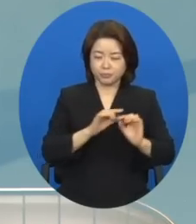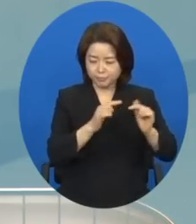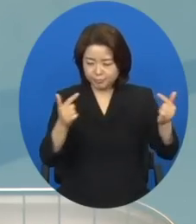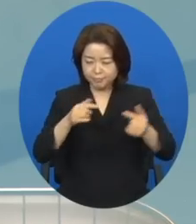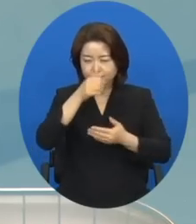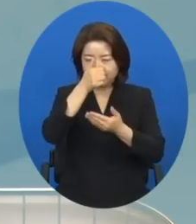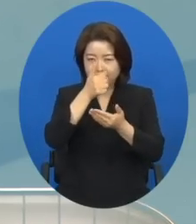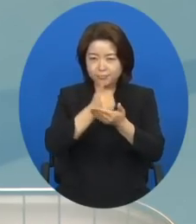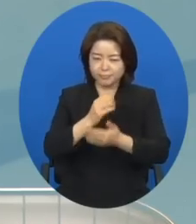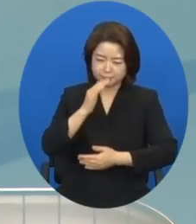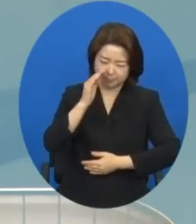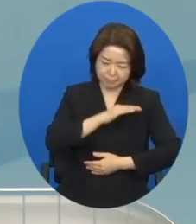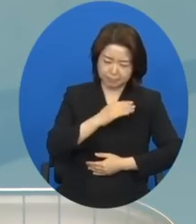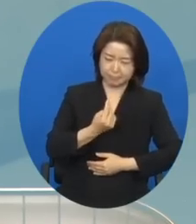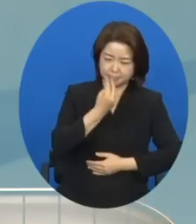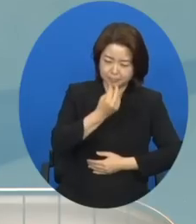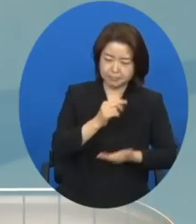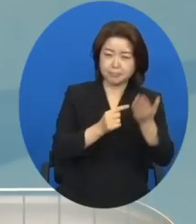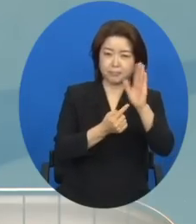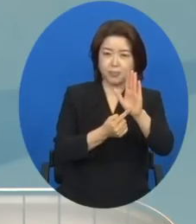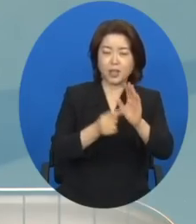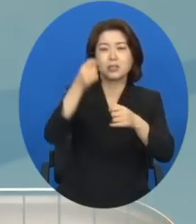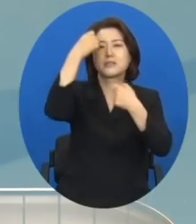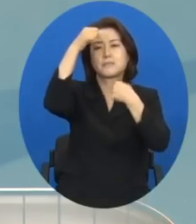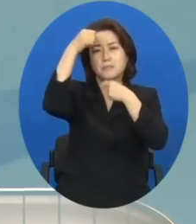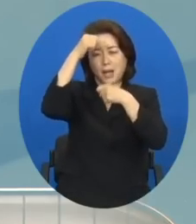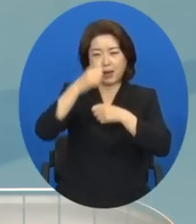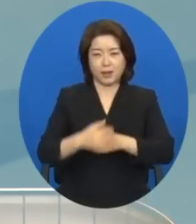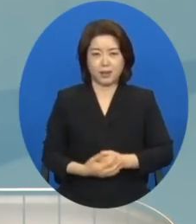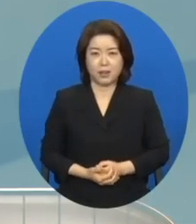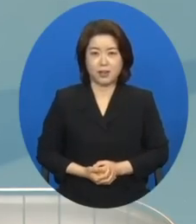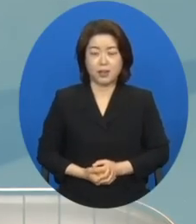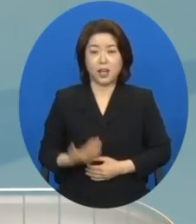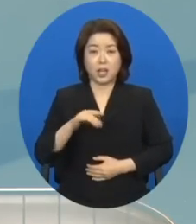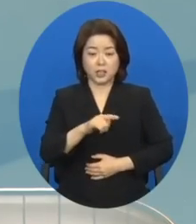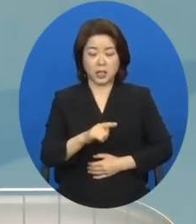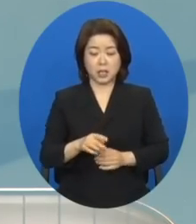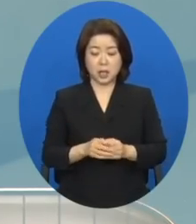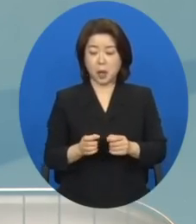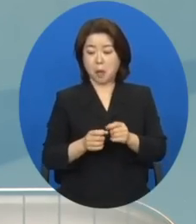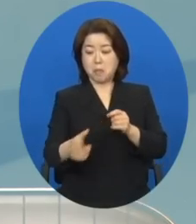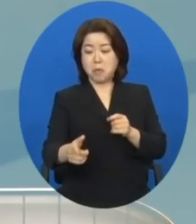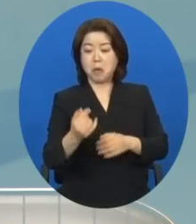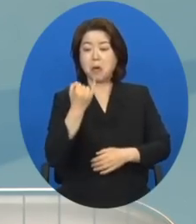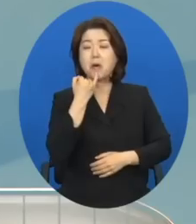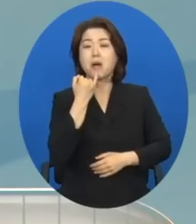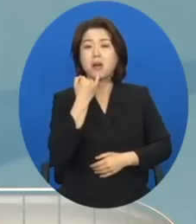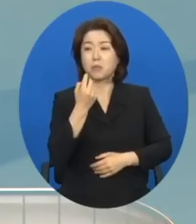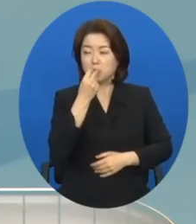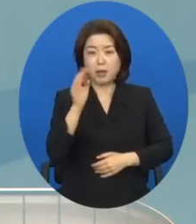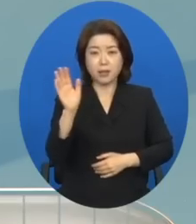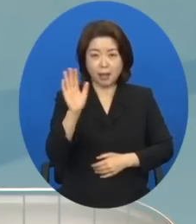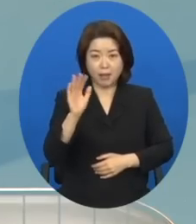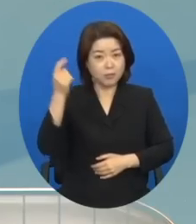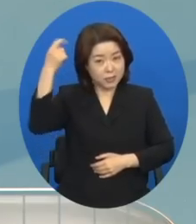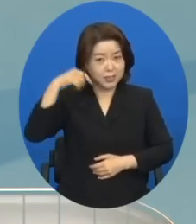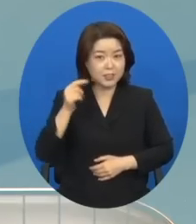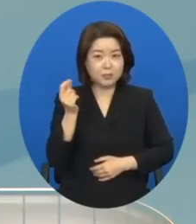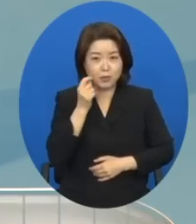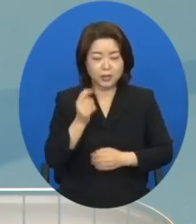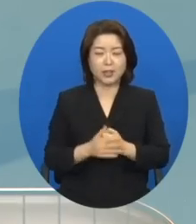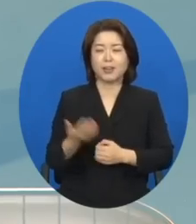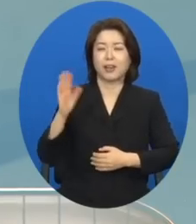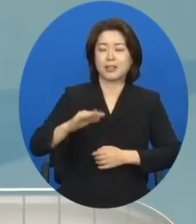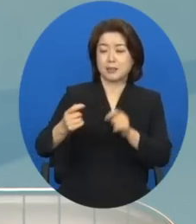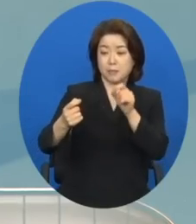죄악의 냄새가 나는 곳이 바로 이 발이라는 것입니다. 근데 이것이 멀리 있을 때는 냄새가 나지 않아요. 그런데